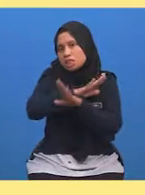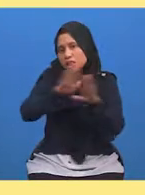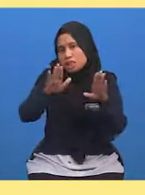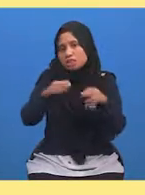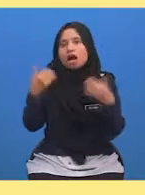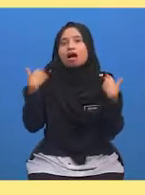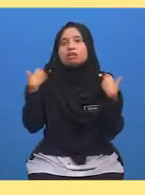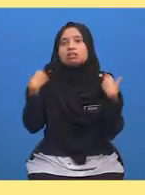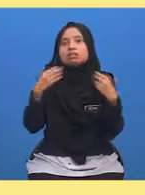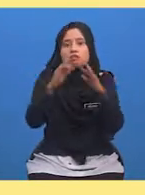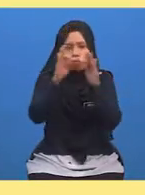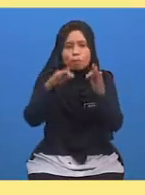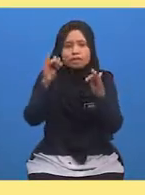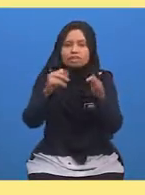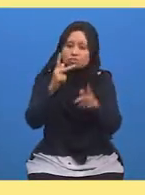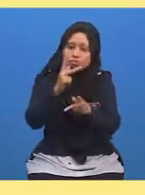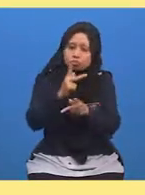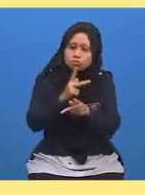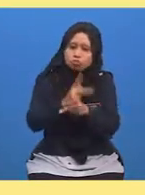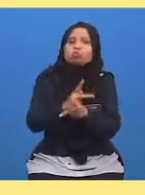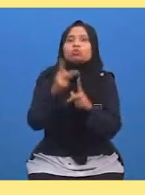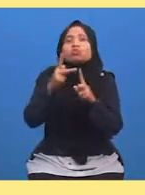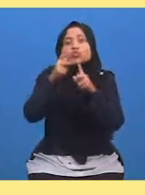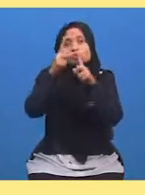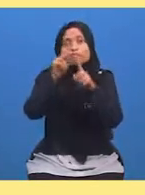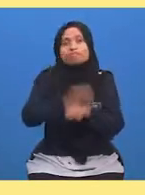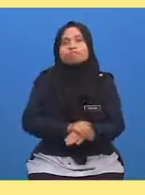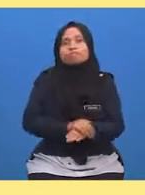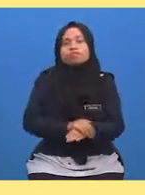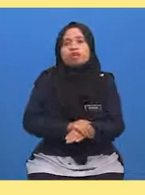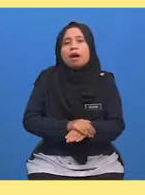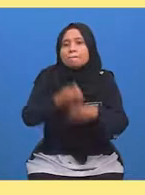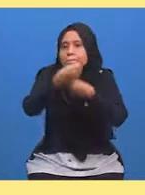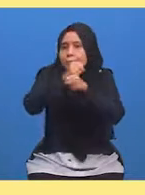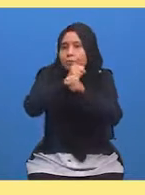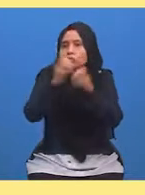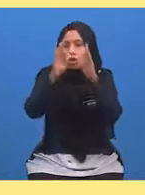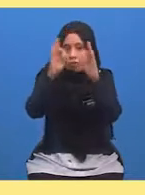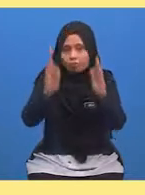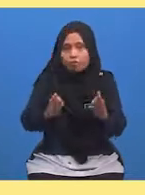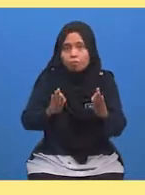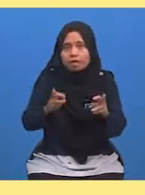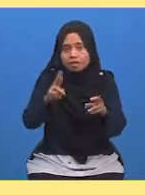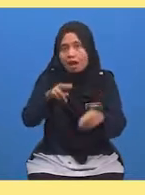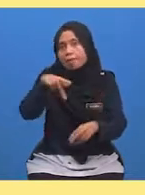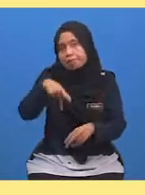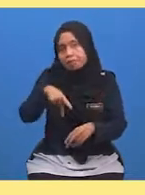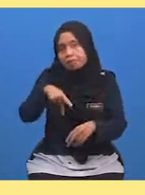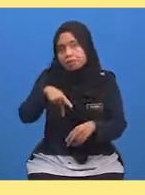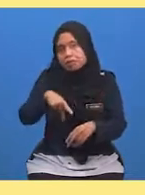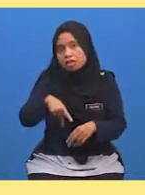mempunyai format yang khusus di mana pembentukan format rancangan